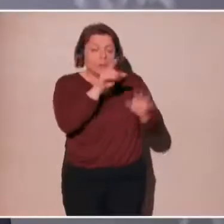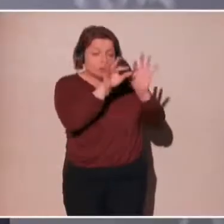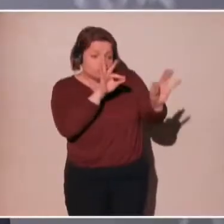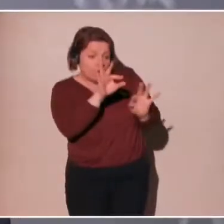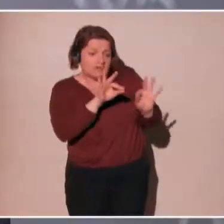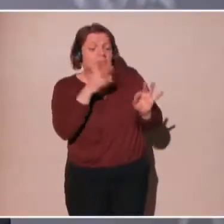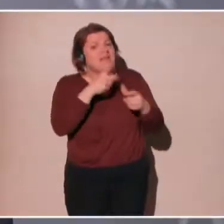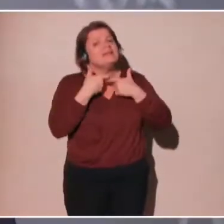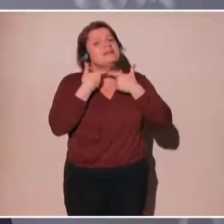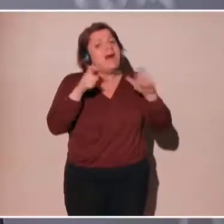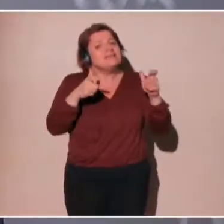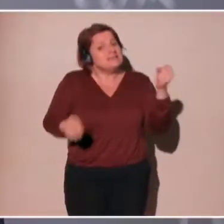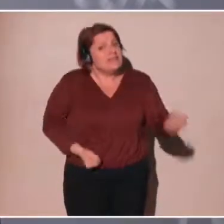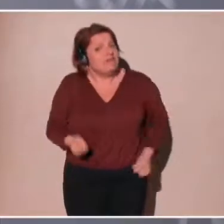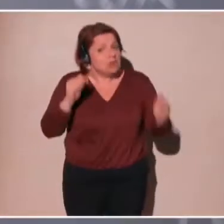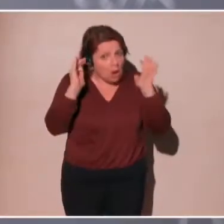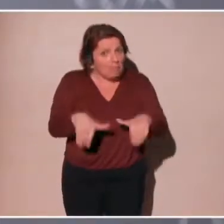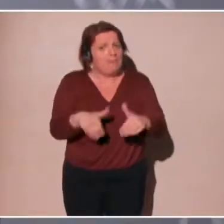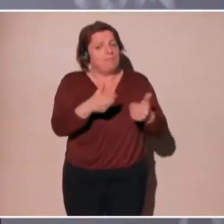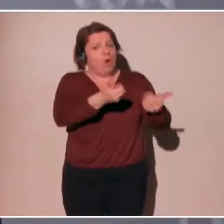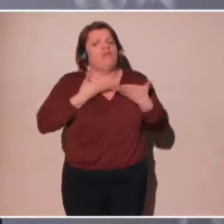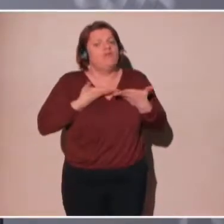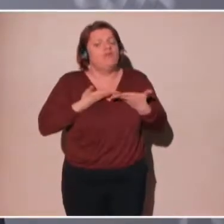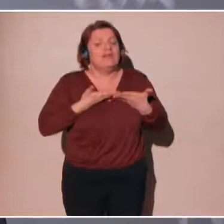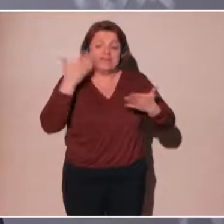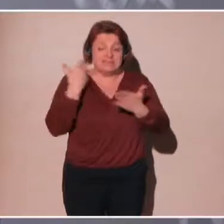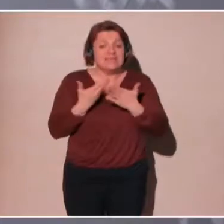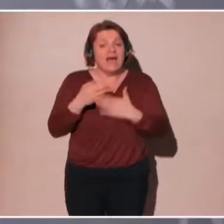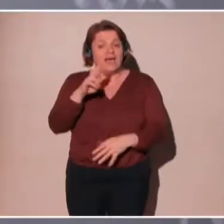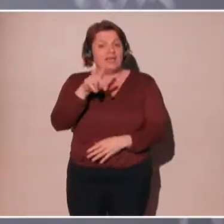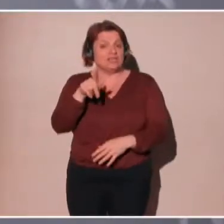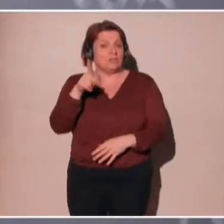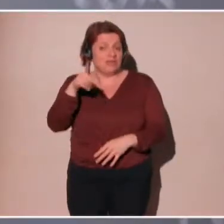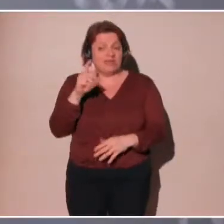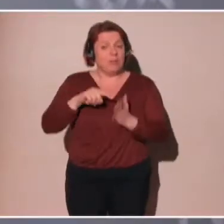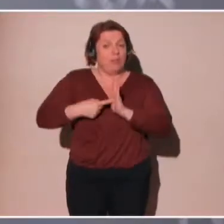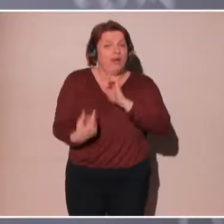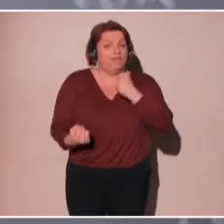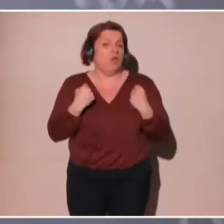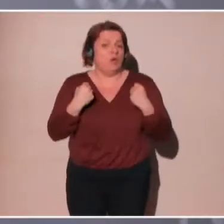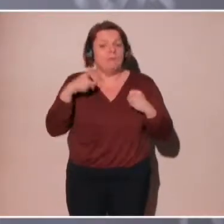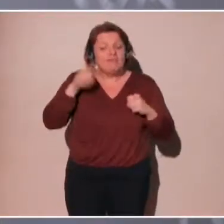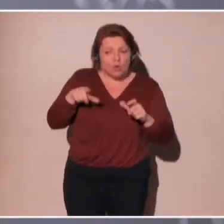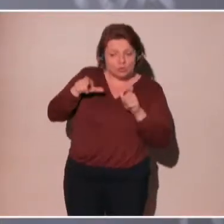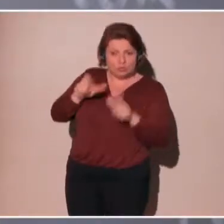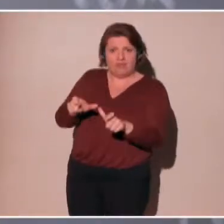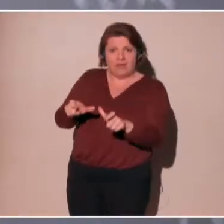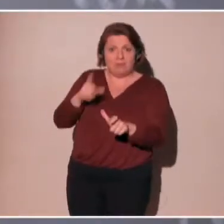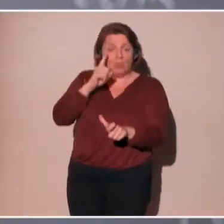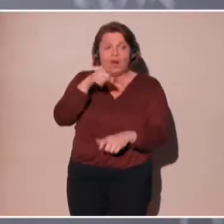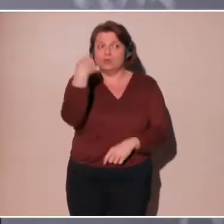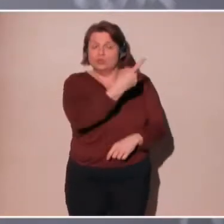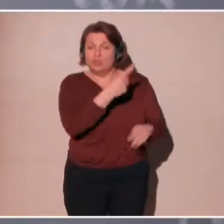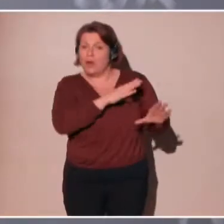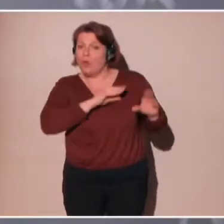empêcher d'accéder au service. Et ça c'est un élément fort de RGPD, mais qu'il faudra surveiller de près parce que ce n'est pas forcément comme ça que tout le monde a prévu de